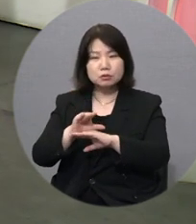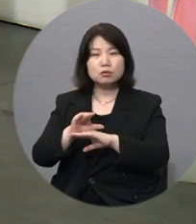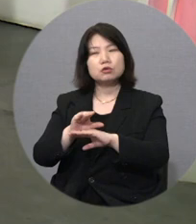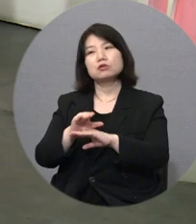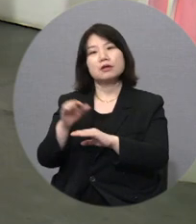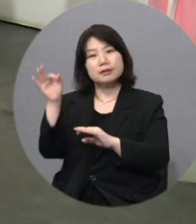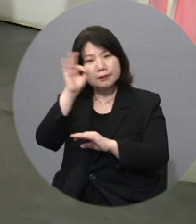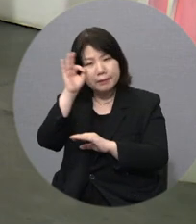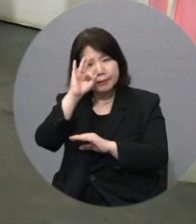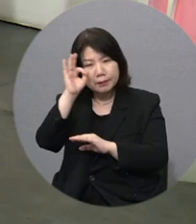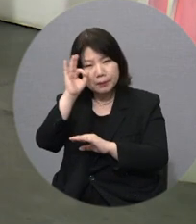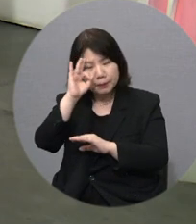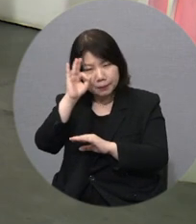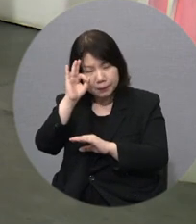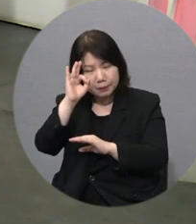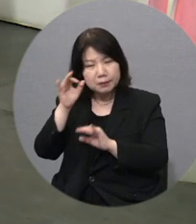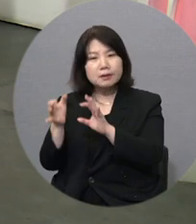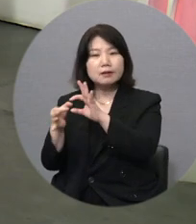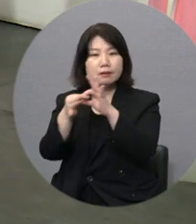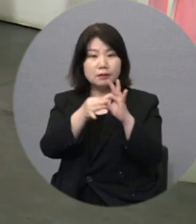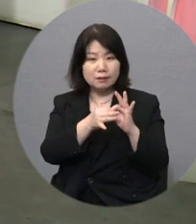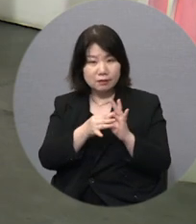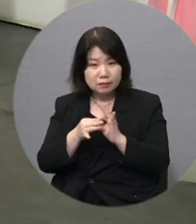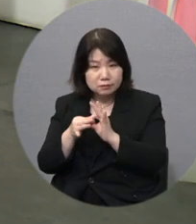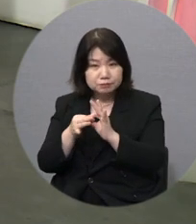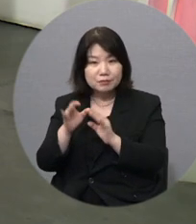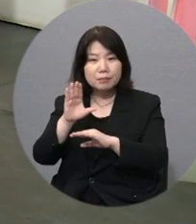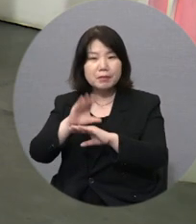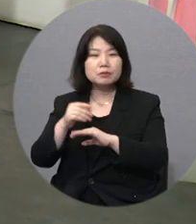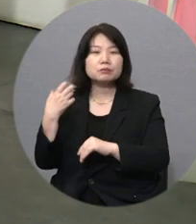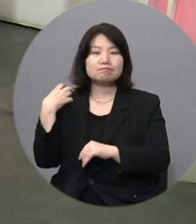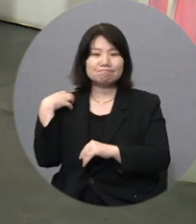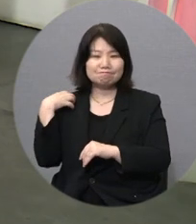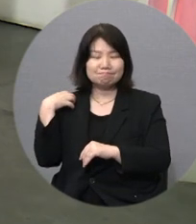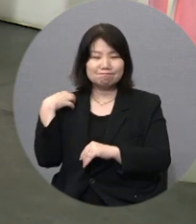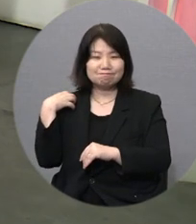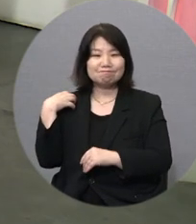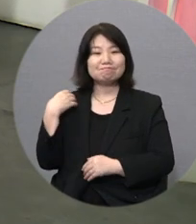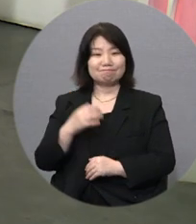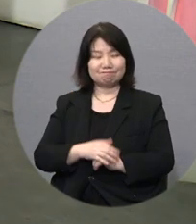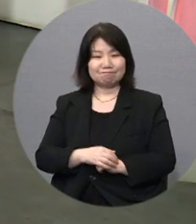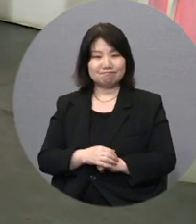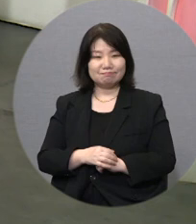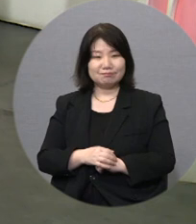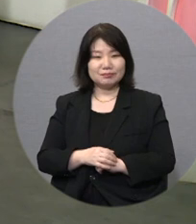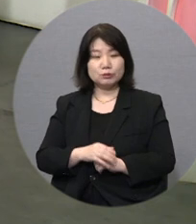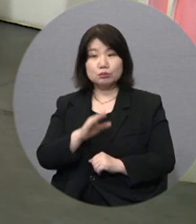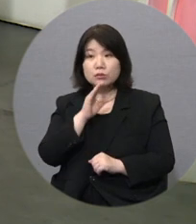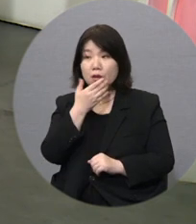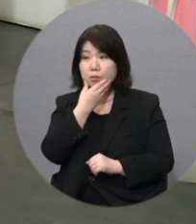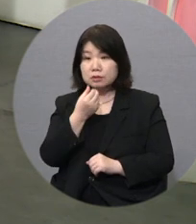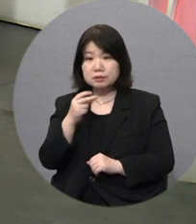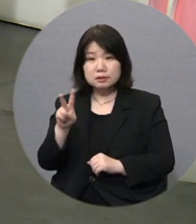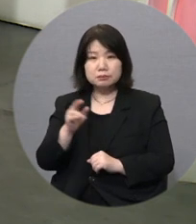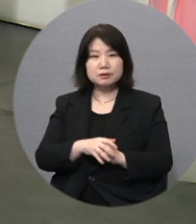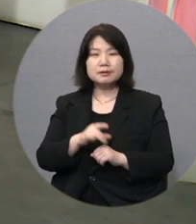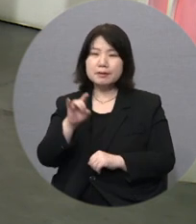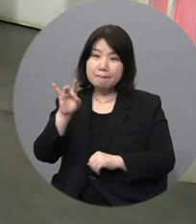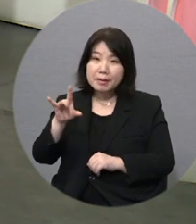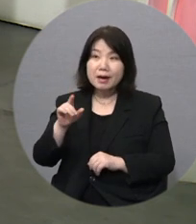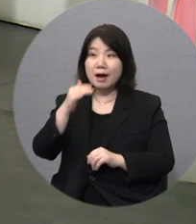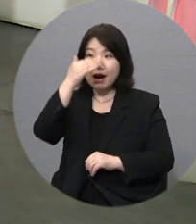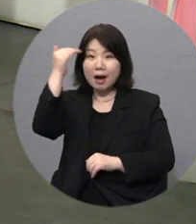주셨으면 하는 것이 어 그 방송에 큰 역할 하지 않을까 생각하고요 사실 우리 복지는 유일하게